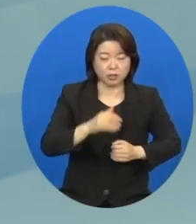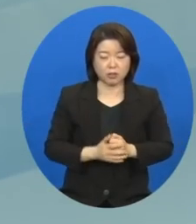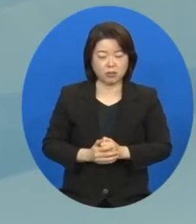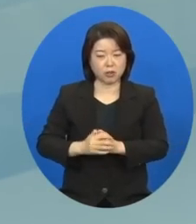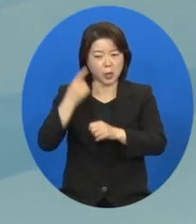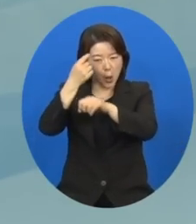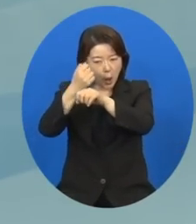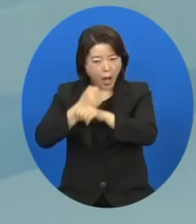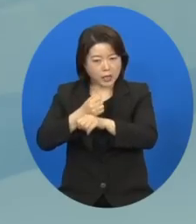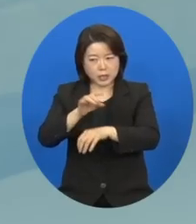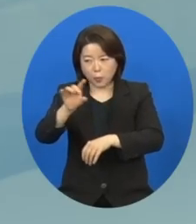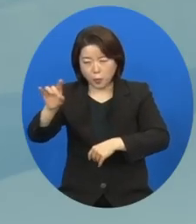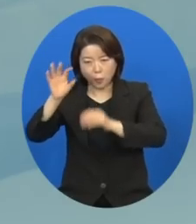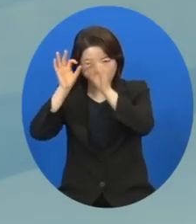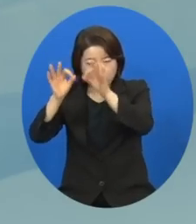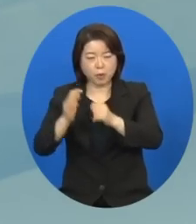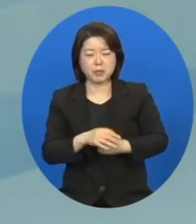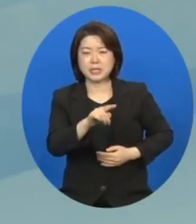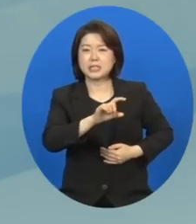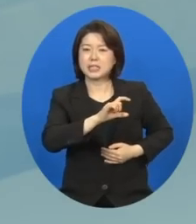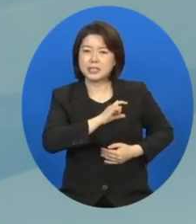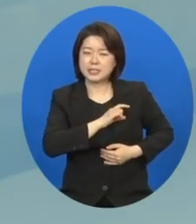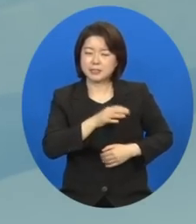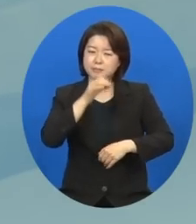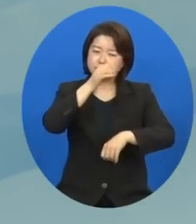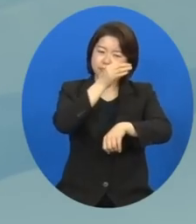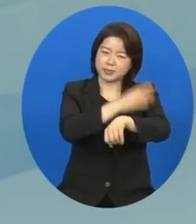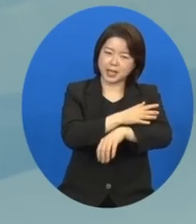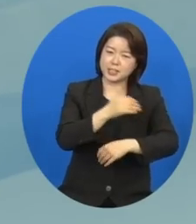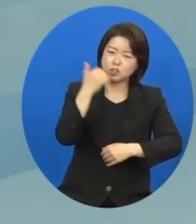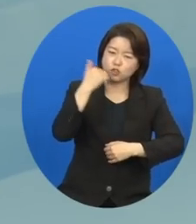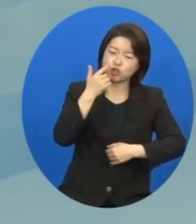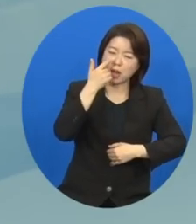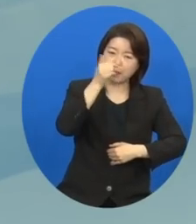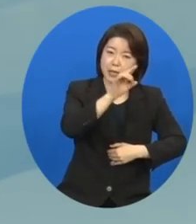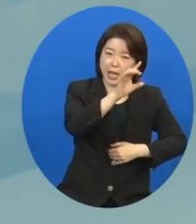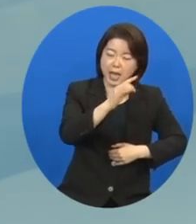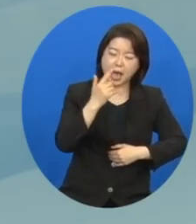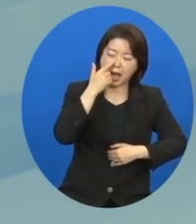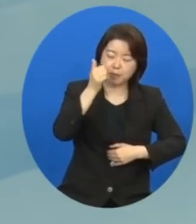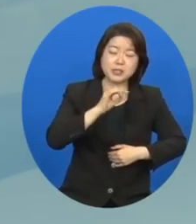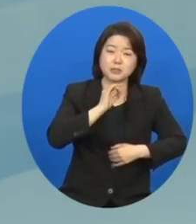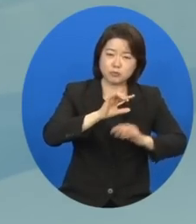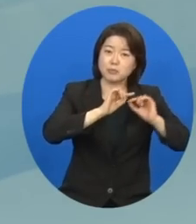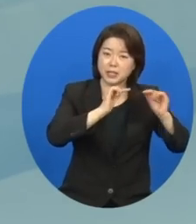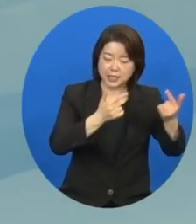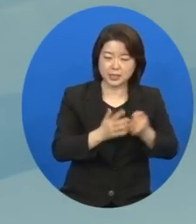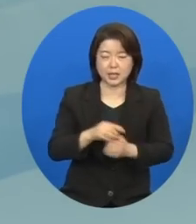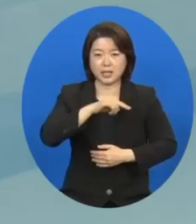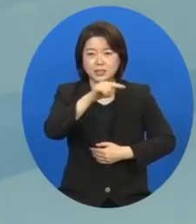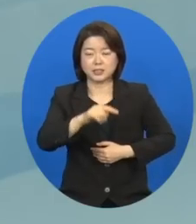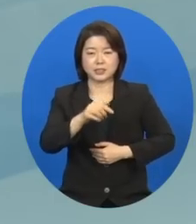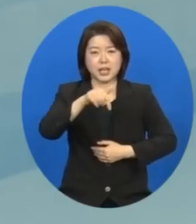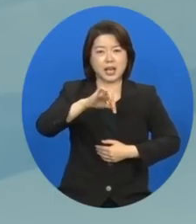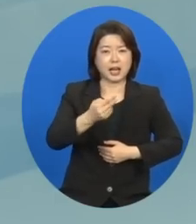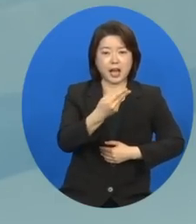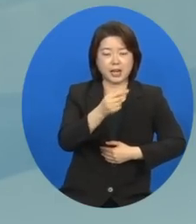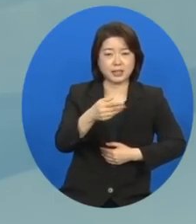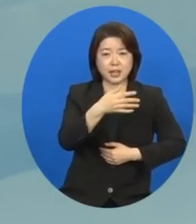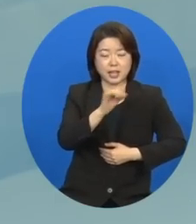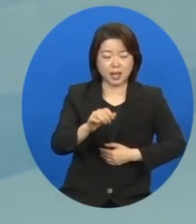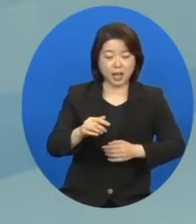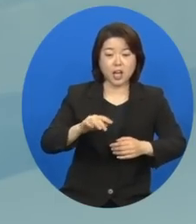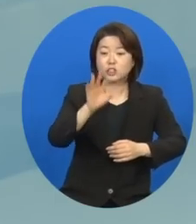견해에 의하면요, 이 이름이 단지 어느 누군가의 아버지가 아니라 그가 갈대아 우르에서 살았을 때